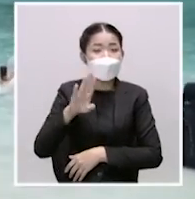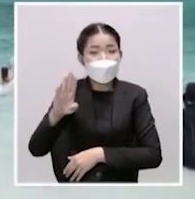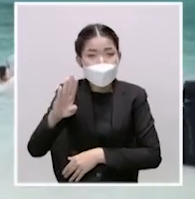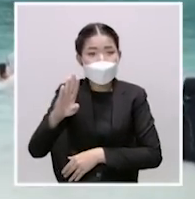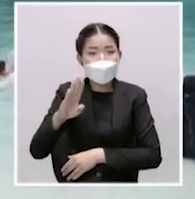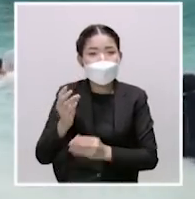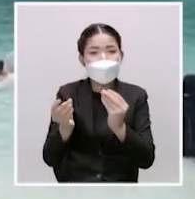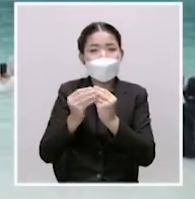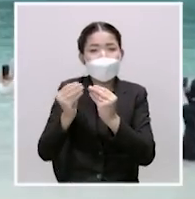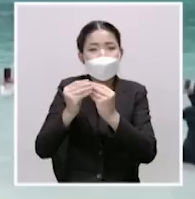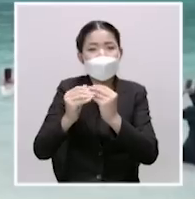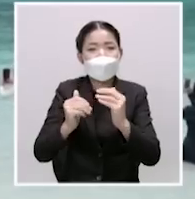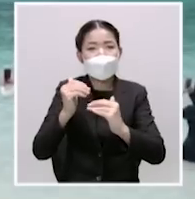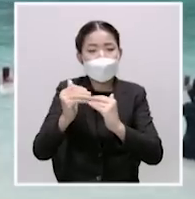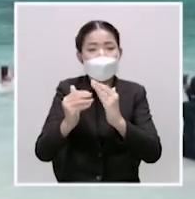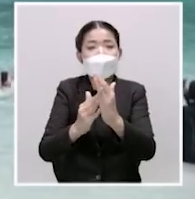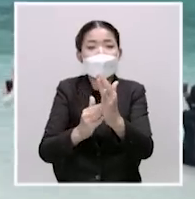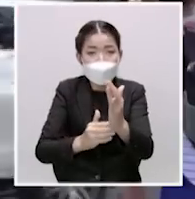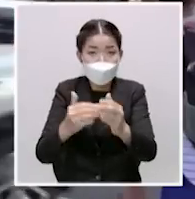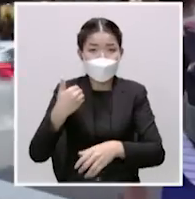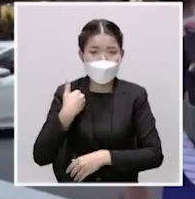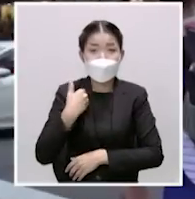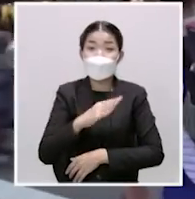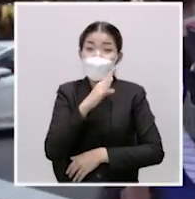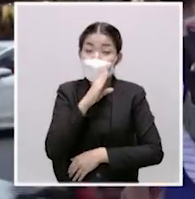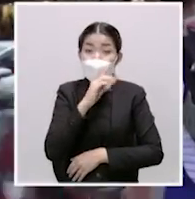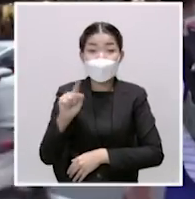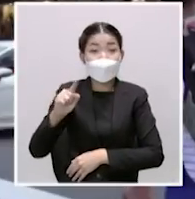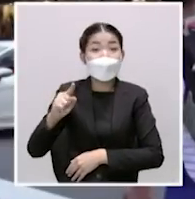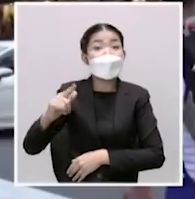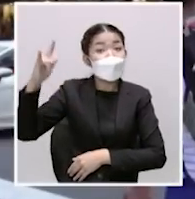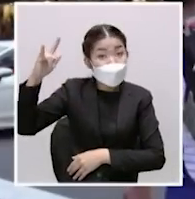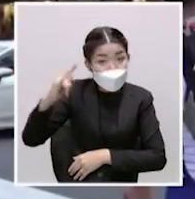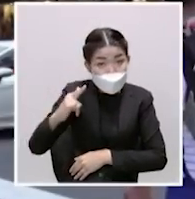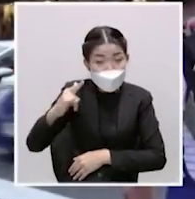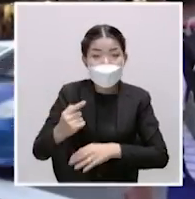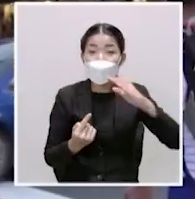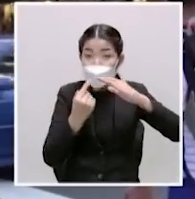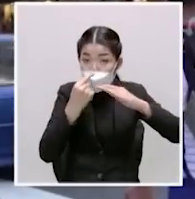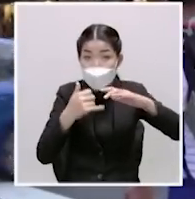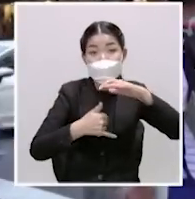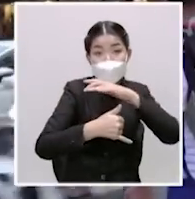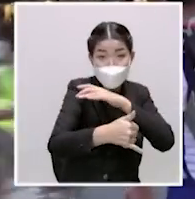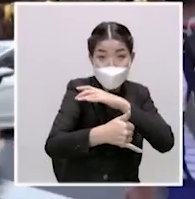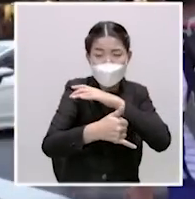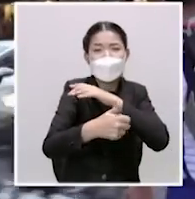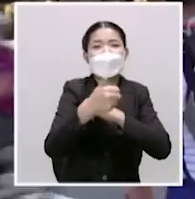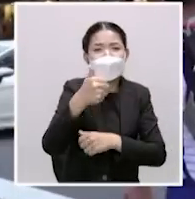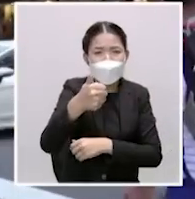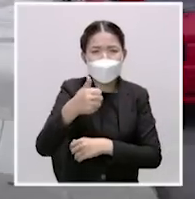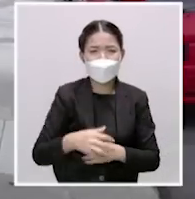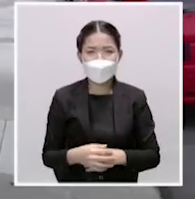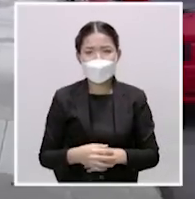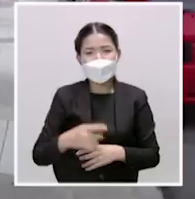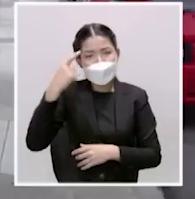บค่อยเป็นค่อยไปครับนะครับแต่ผมเชื่อว่าทิศทางถ้าเปิดระบบ Test and Go เนี่ยนักท่องเที่ยวทั่วทุกมุมโลกจะเข้าประเ